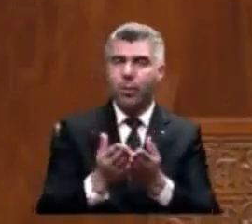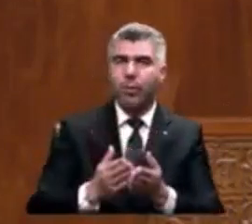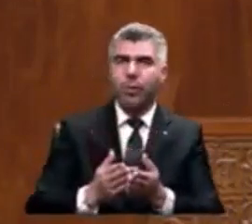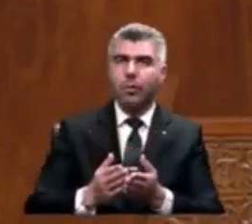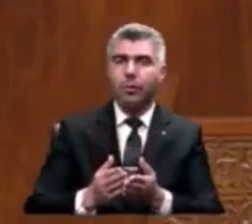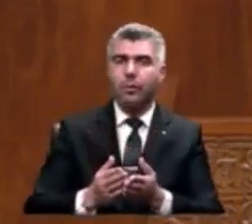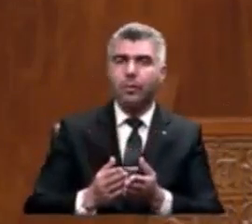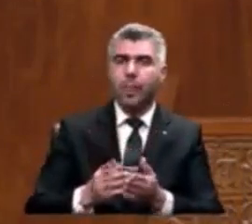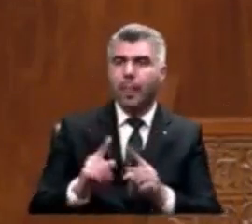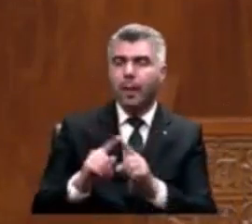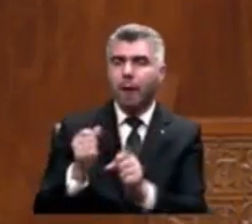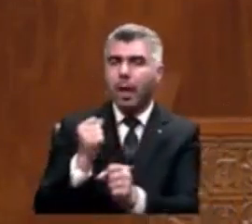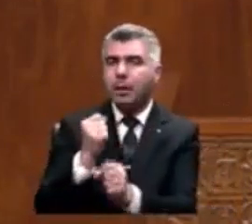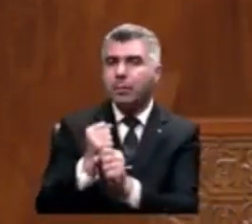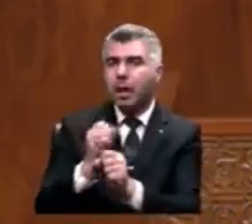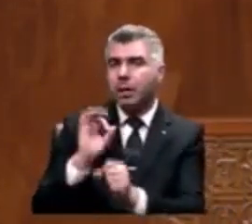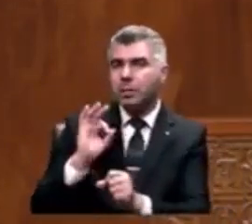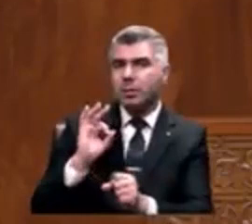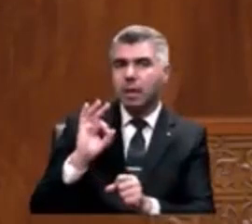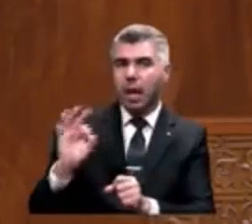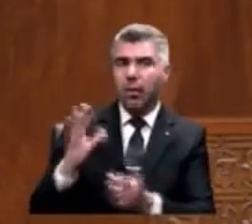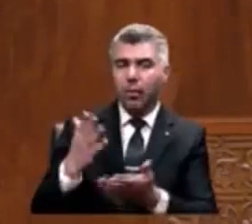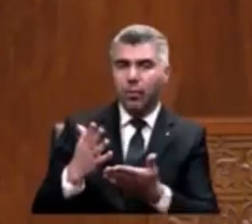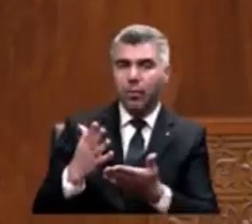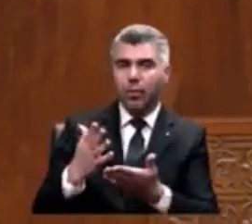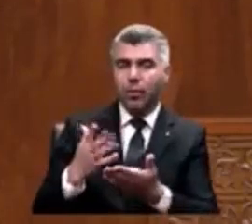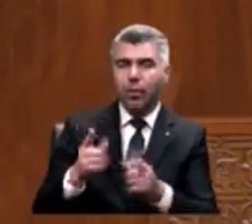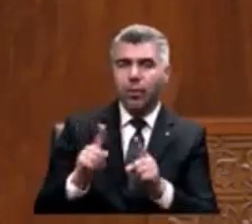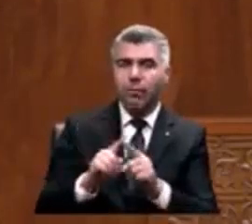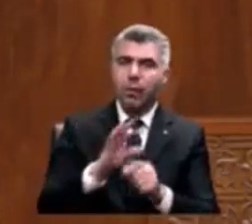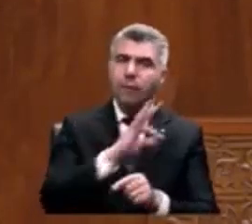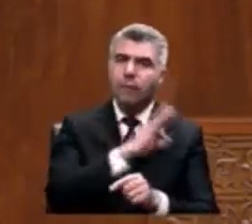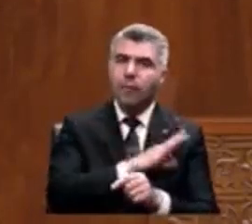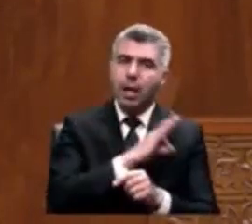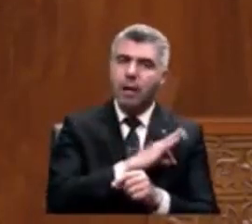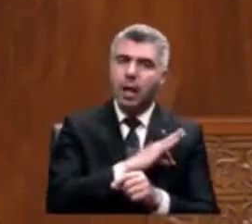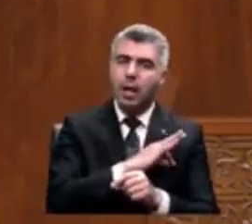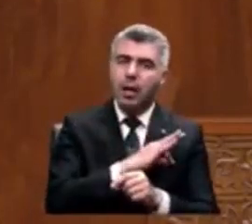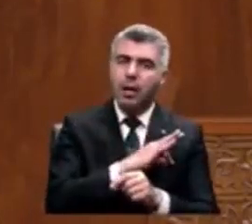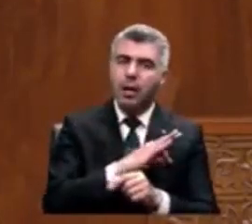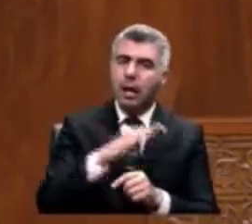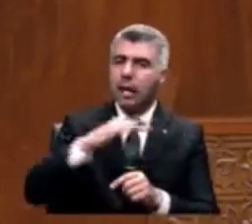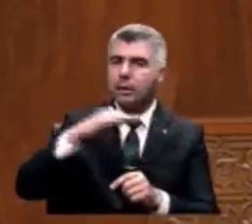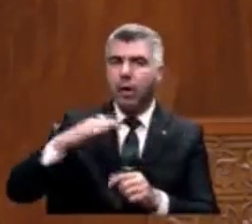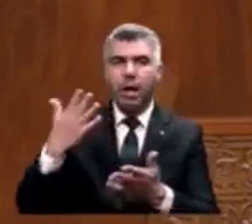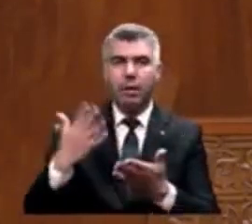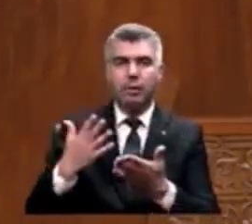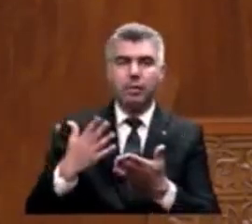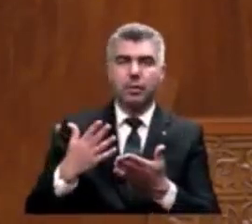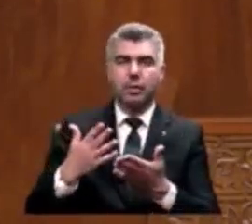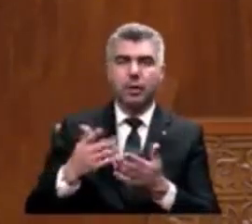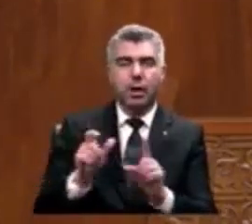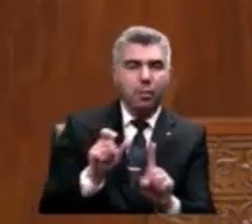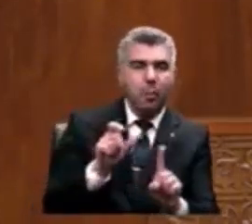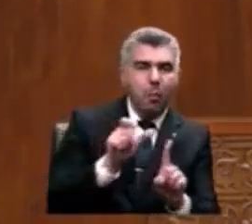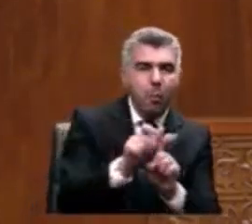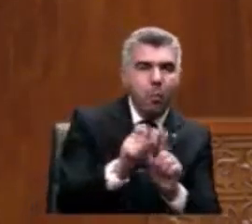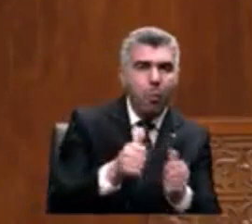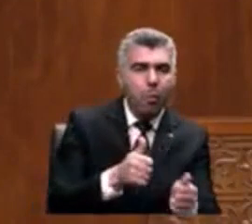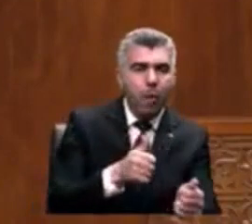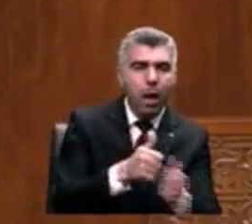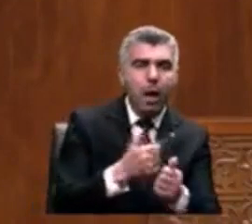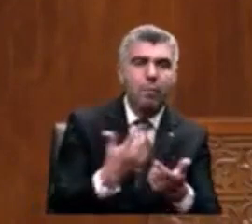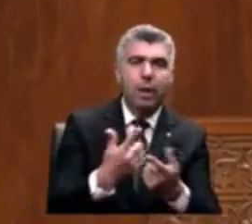كلها مهام اللي هي داخله في مصلحه التلميذ باش نواكبوا هذا التلميذ في التعلمات